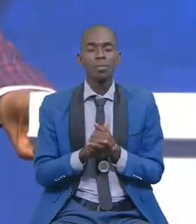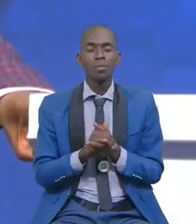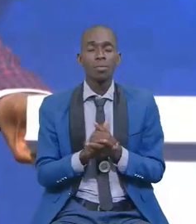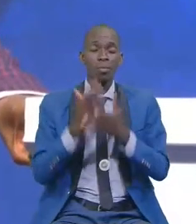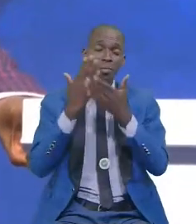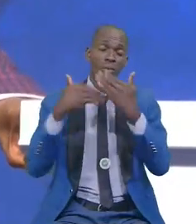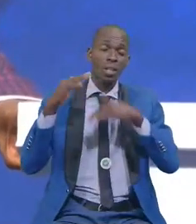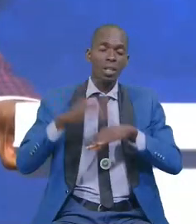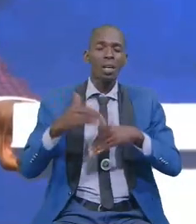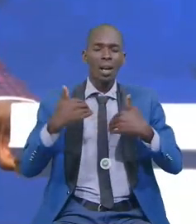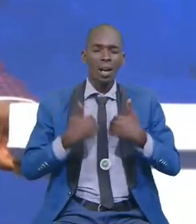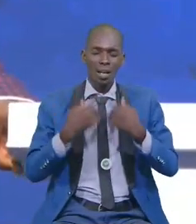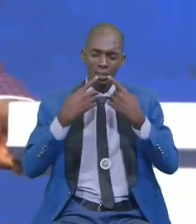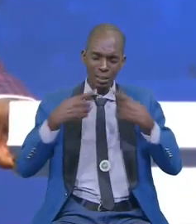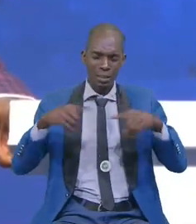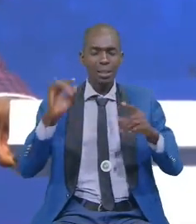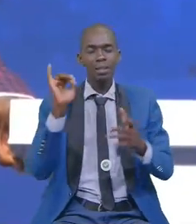Le ciel l'a déclaré.